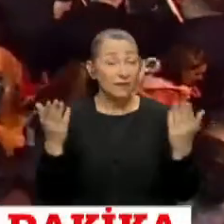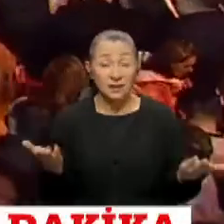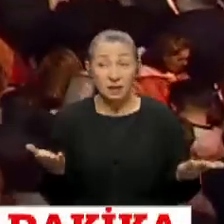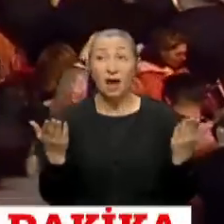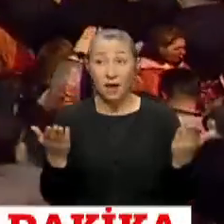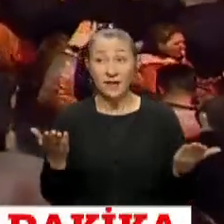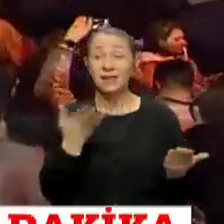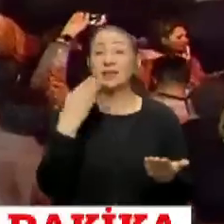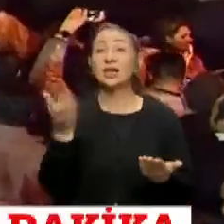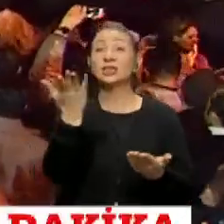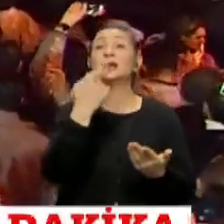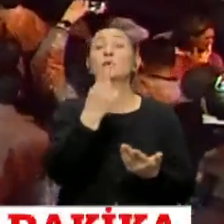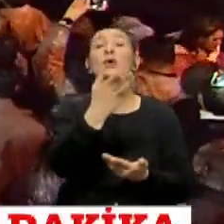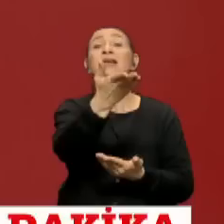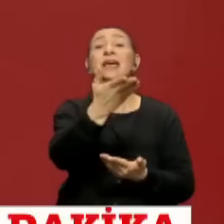Evet